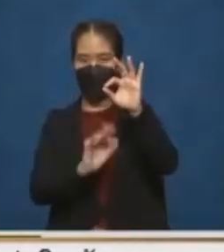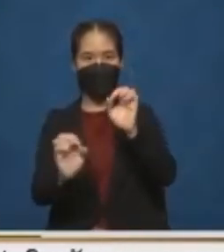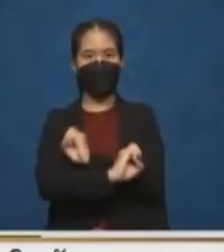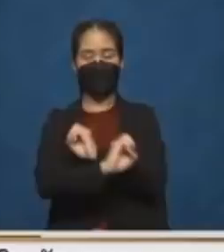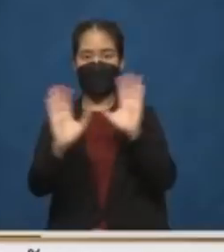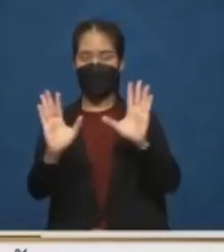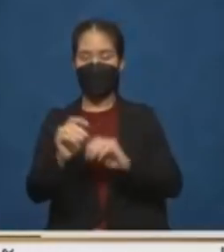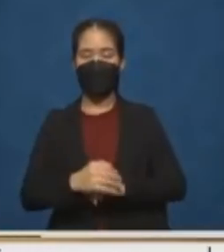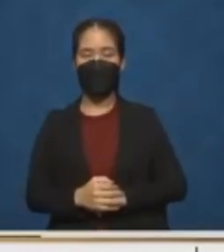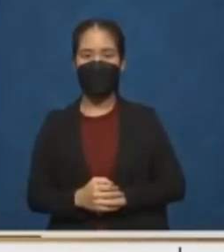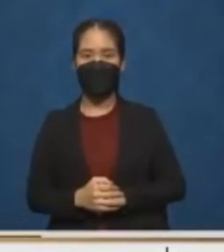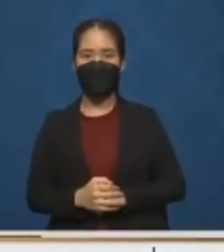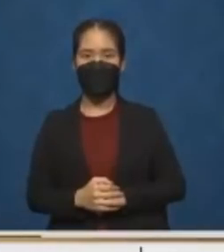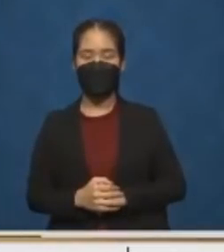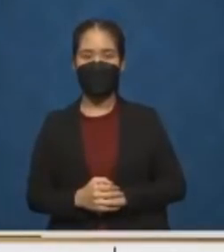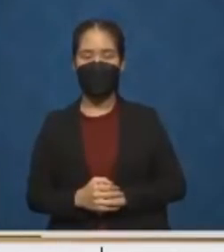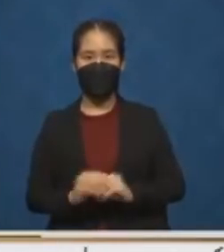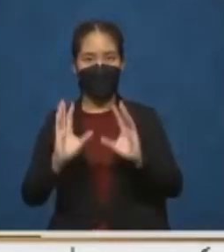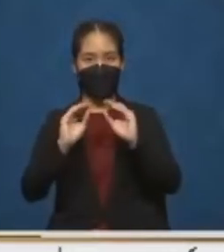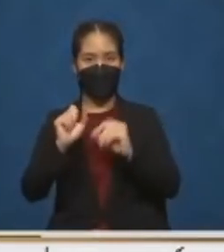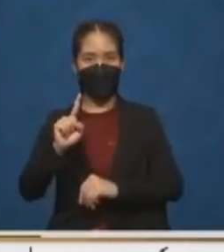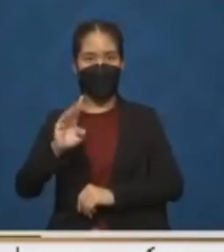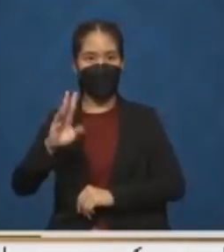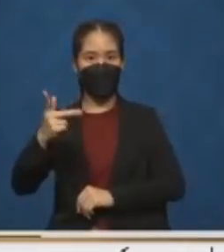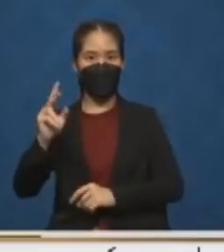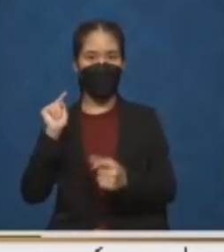าเป็นการประชุมสอบคอมครั้งที่ 3